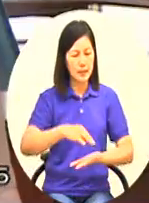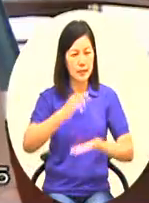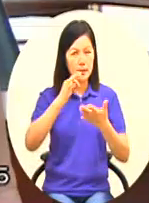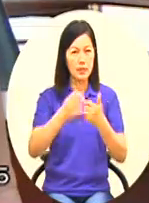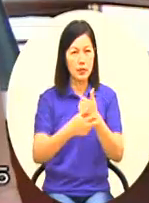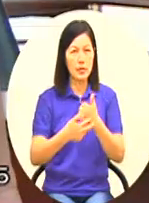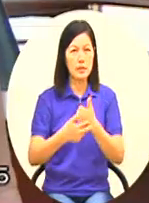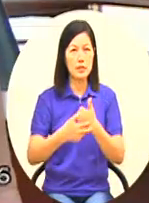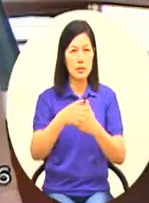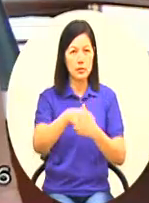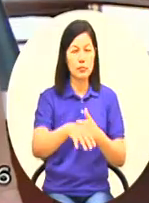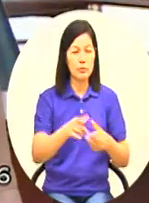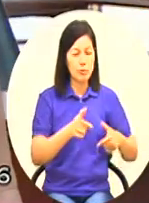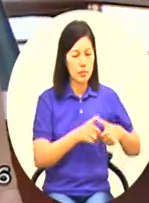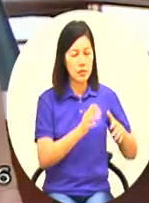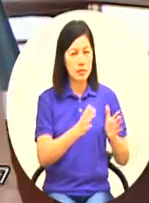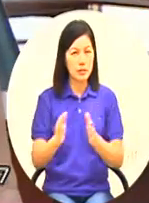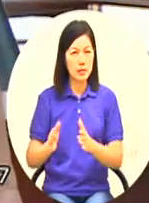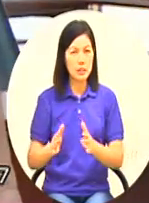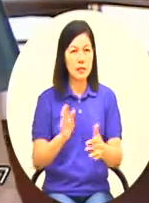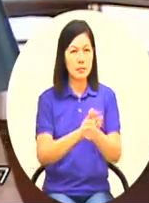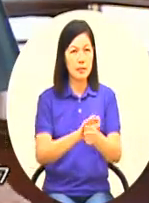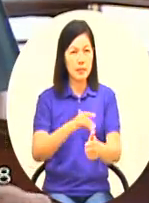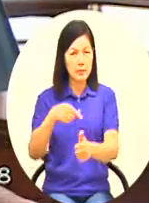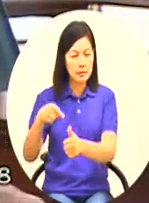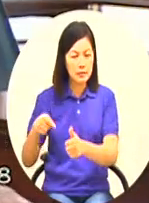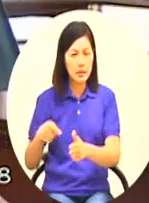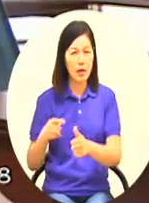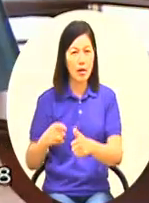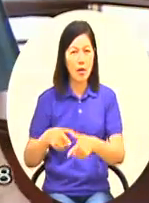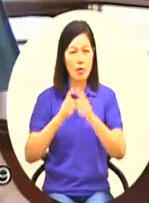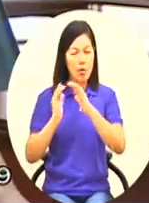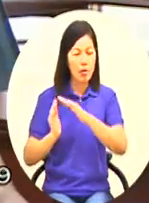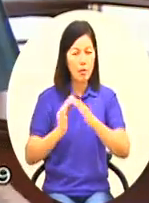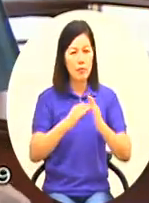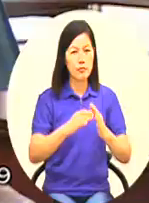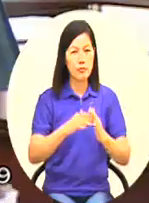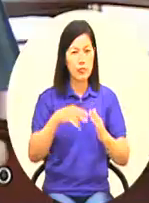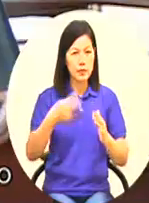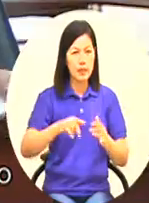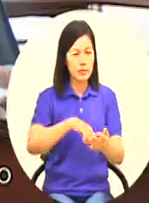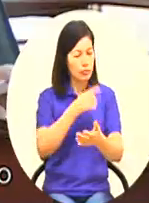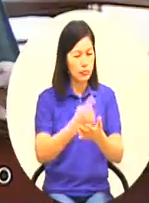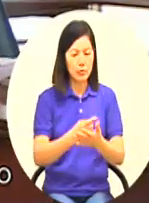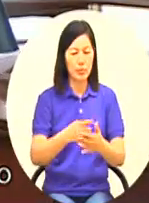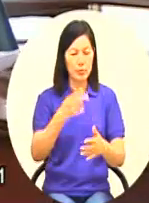里面在心理辅导、复原这辅导跟复原方面，哦，能够尽量做些了解。